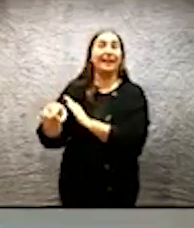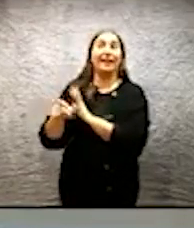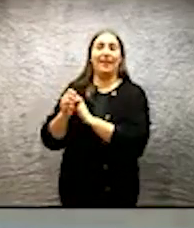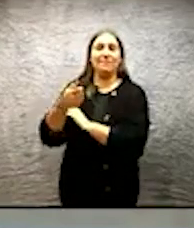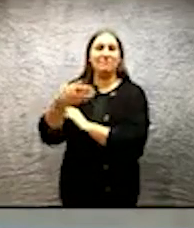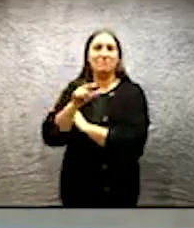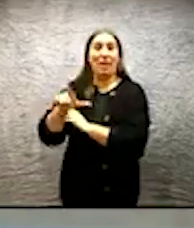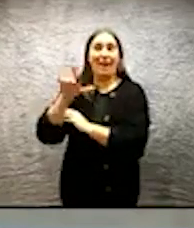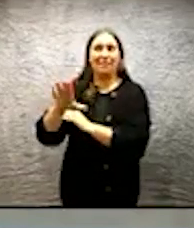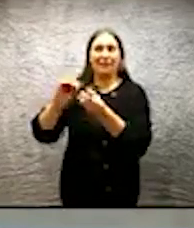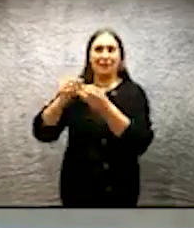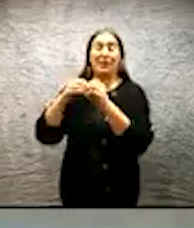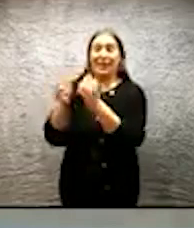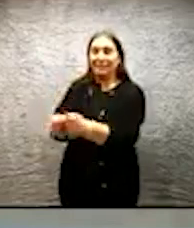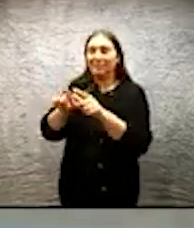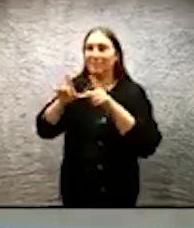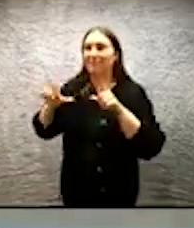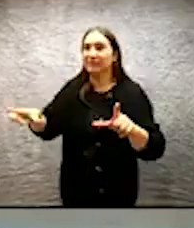métropolitaine numérique.